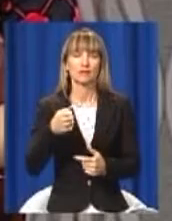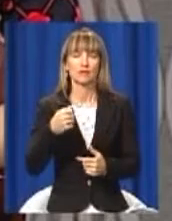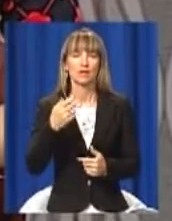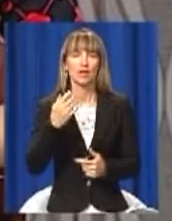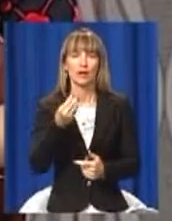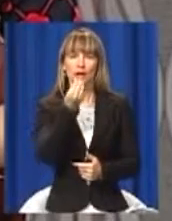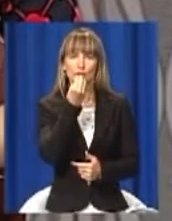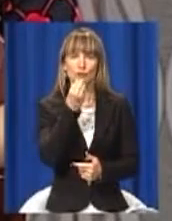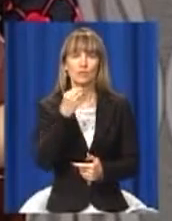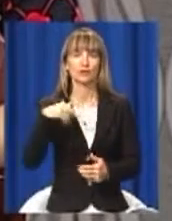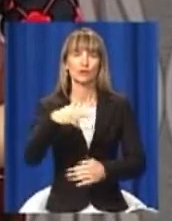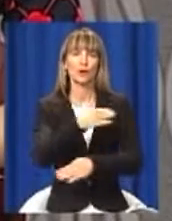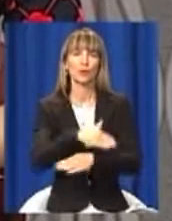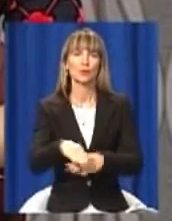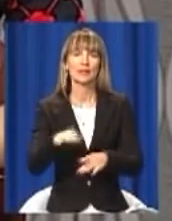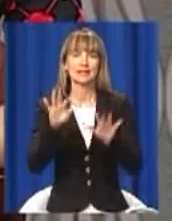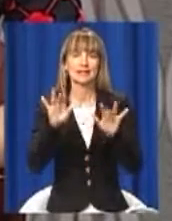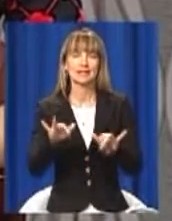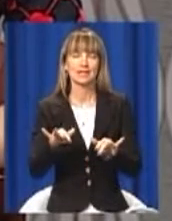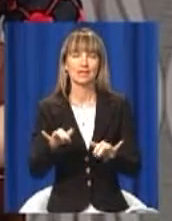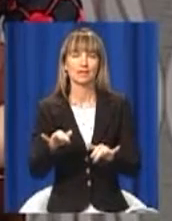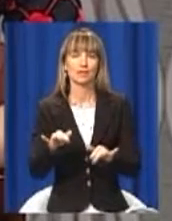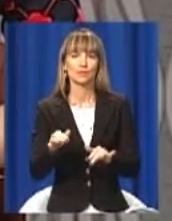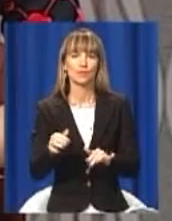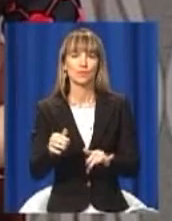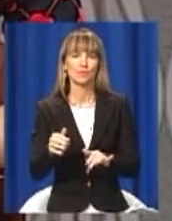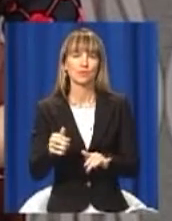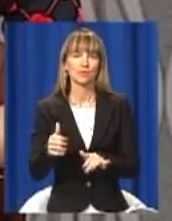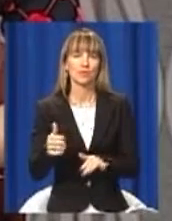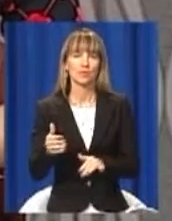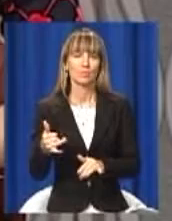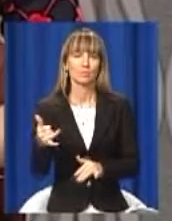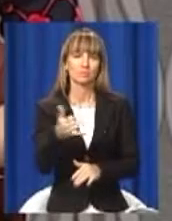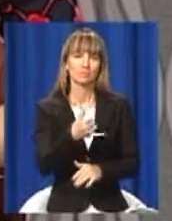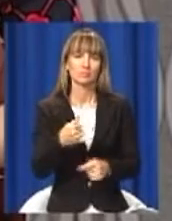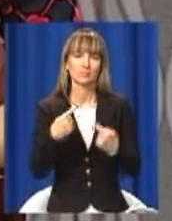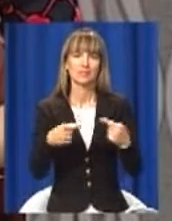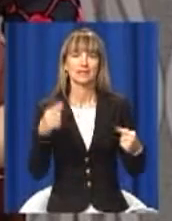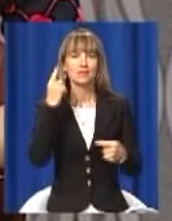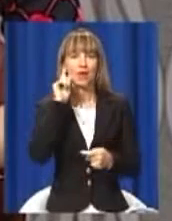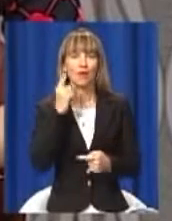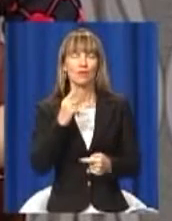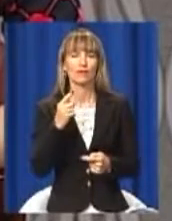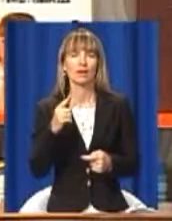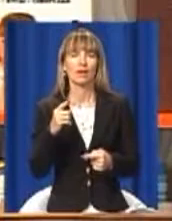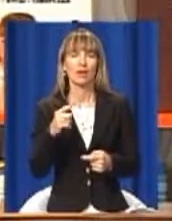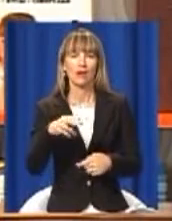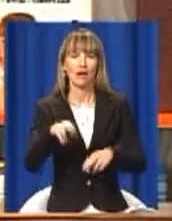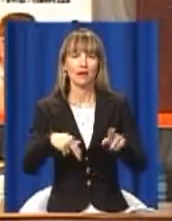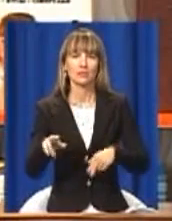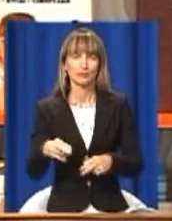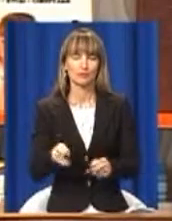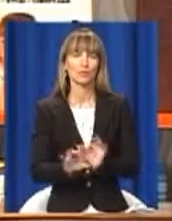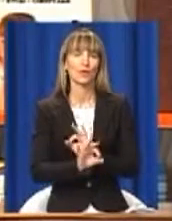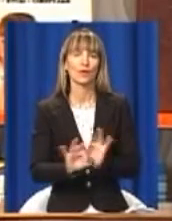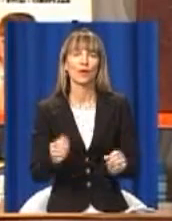фарбу. Йдеш на вулиці і весь сніг просто поливаєш так цими різнокольоровими фарбами. Як тобі така ідея?